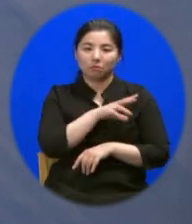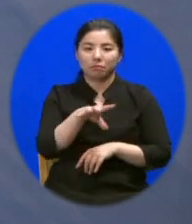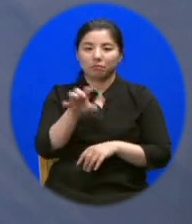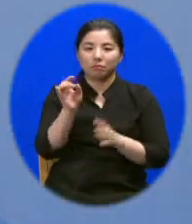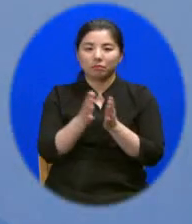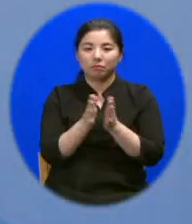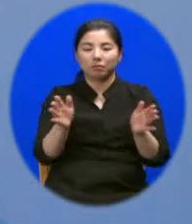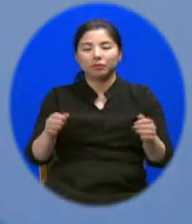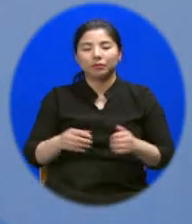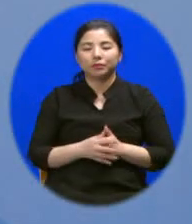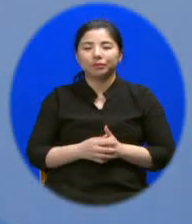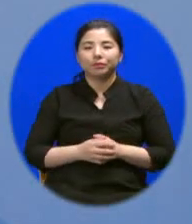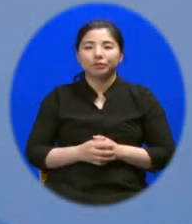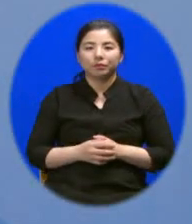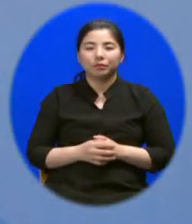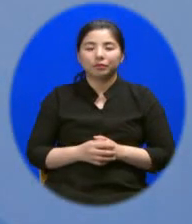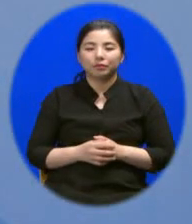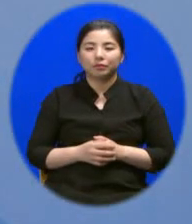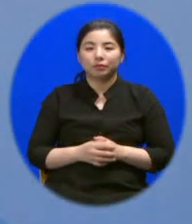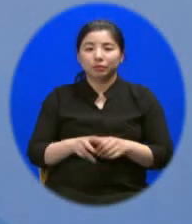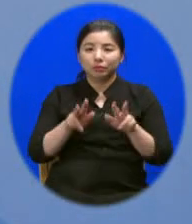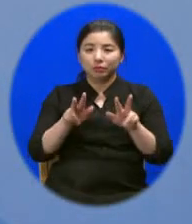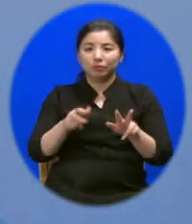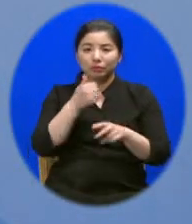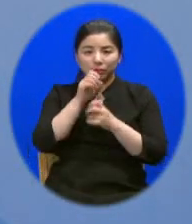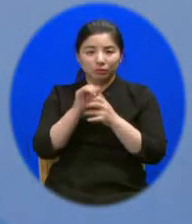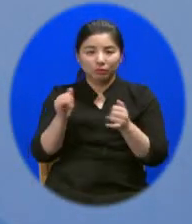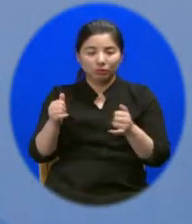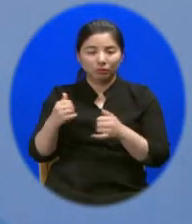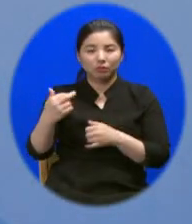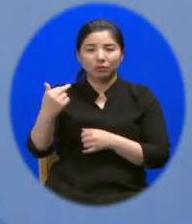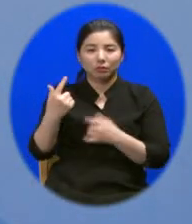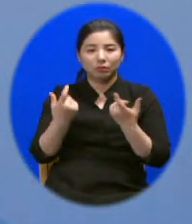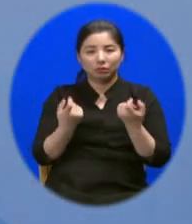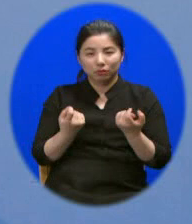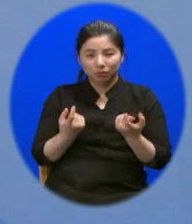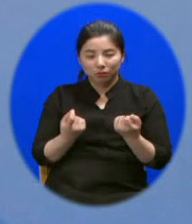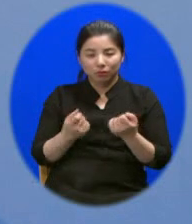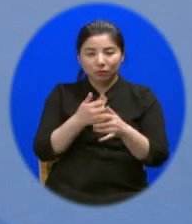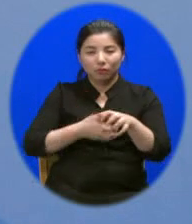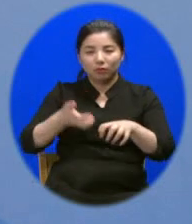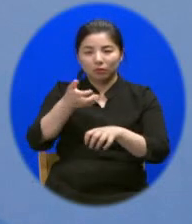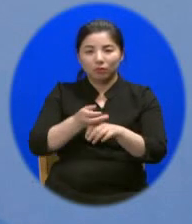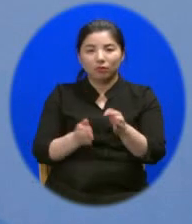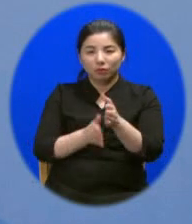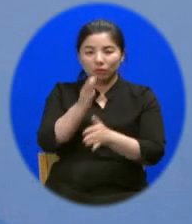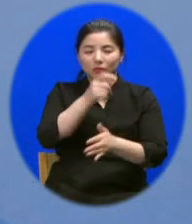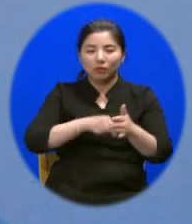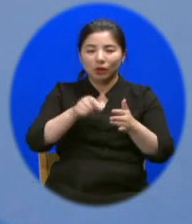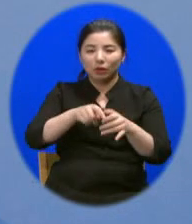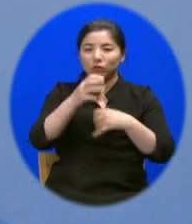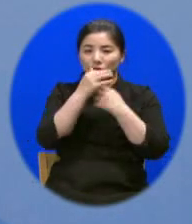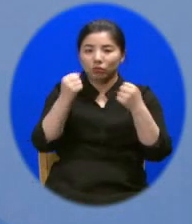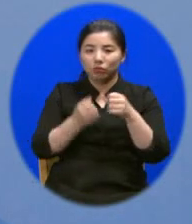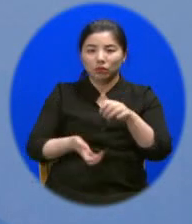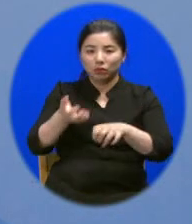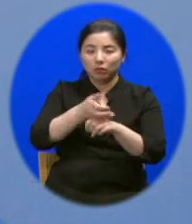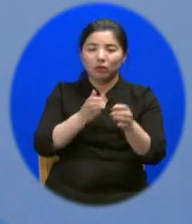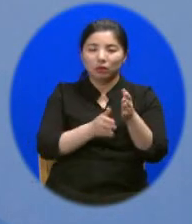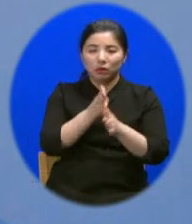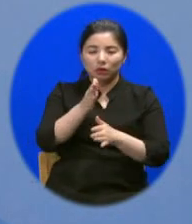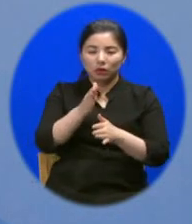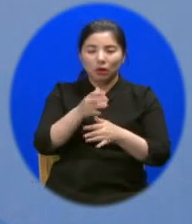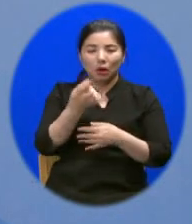시작 지금 사회자 께서 지적했듯이 혁신도시 중에서 충북 혁신도시 는